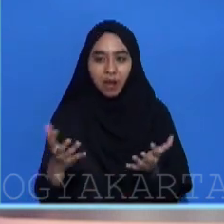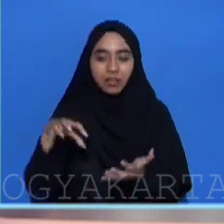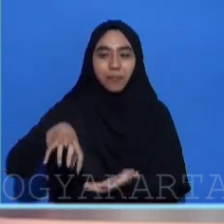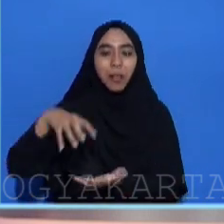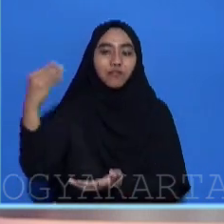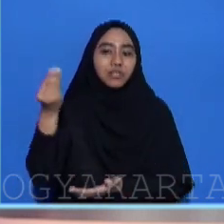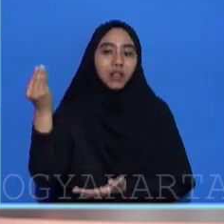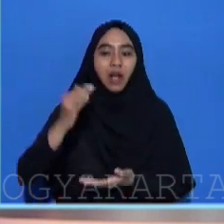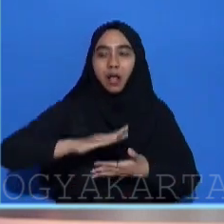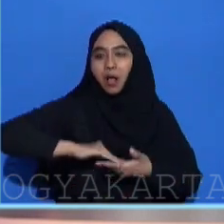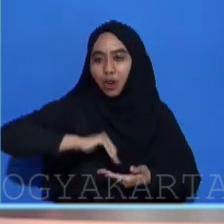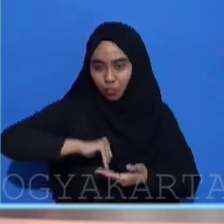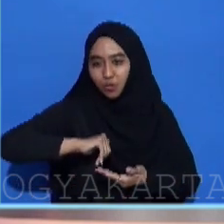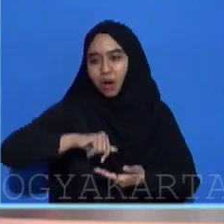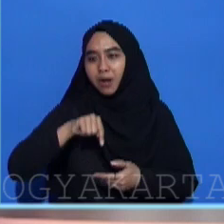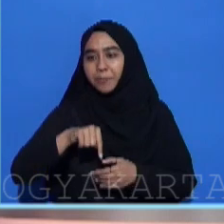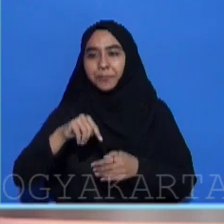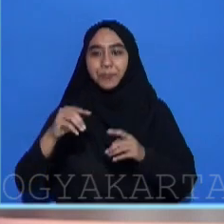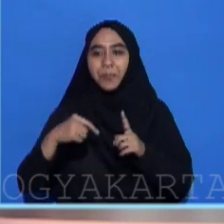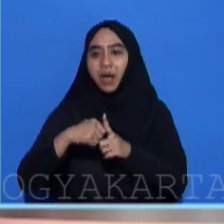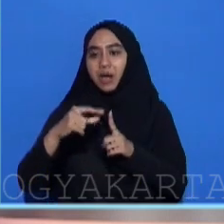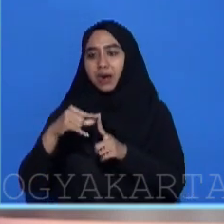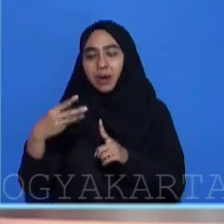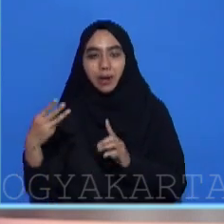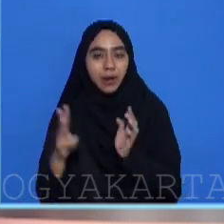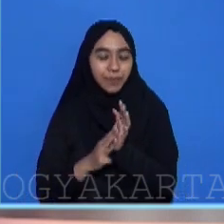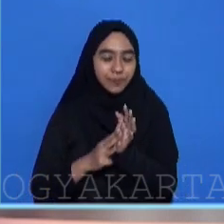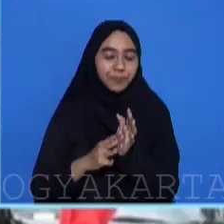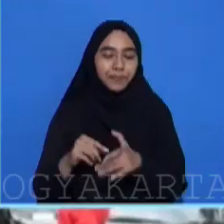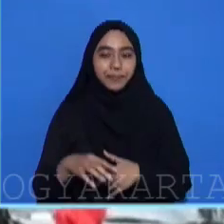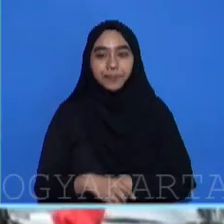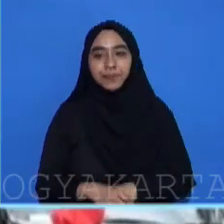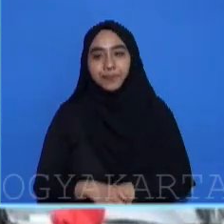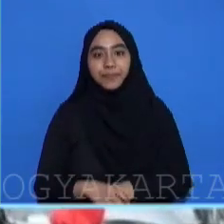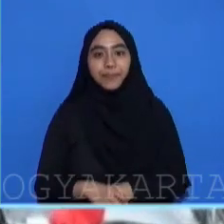kawasan Kaliurang Kapan hewan Pakem Sleman Daerah Istimewa Yogyakarta